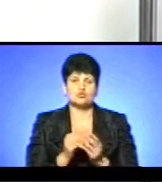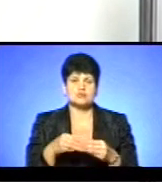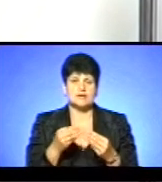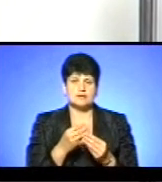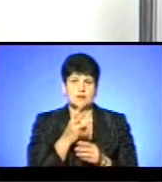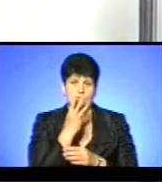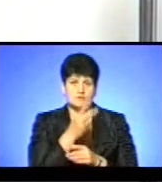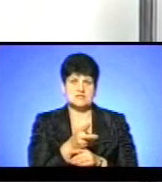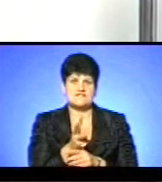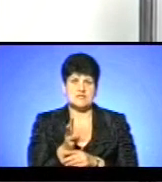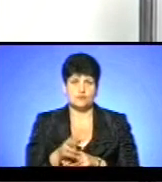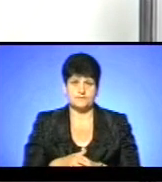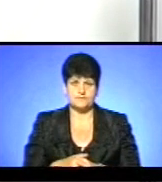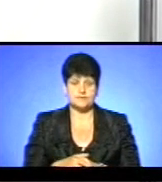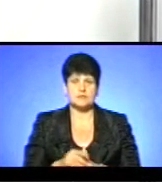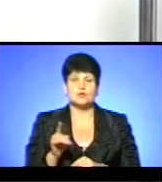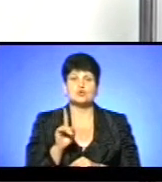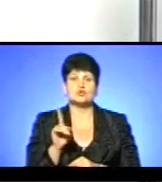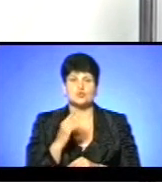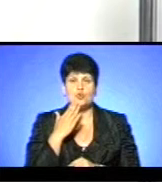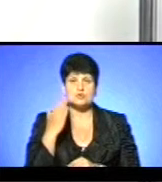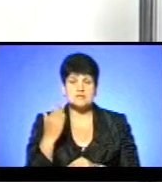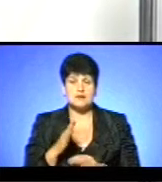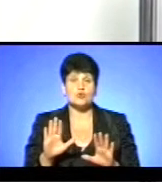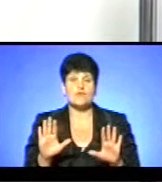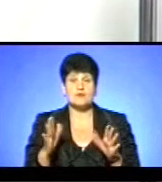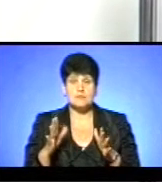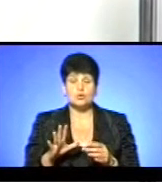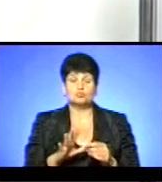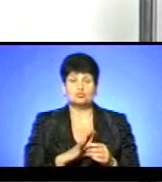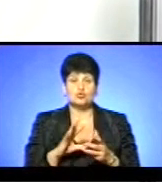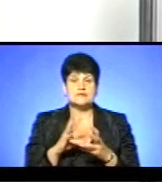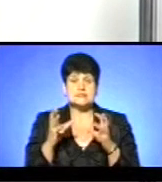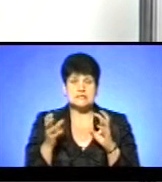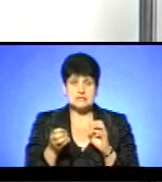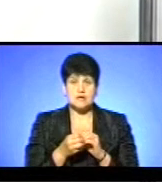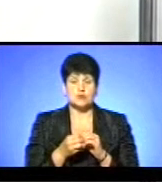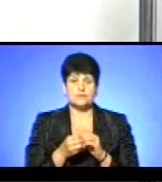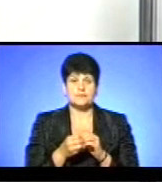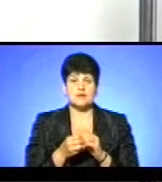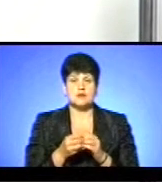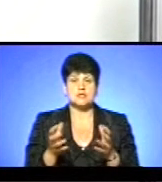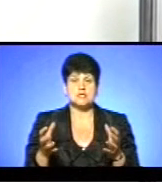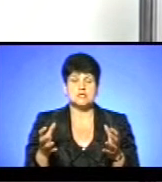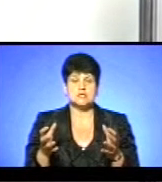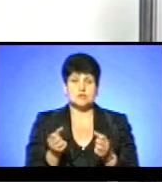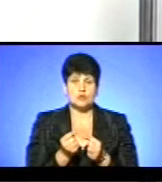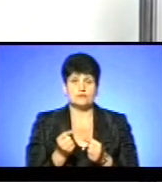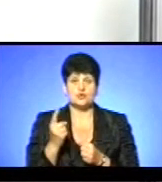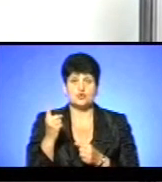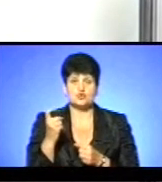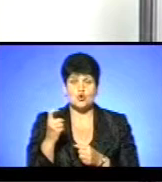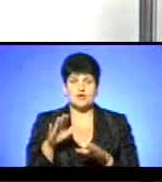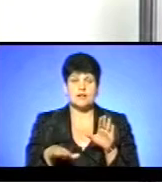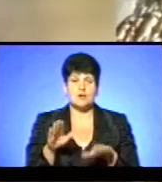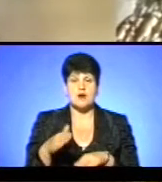побачити відео. Щодо останнього випадку, то було загалом зловлено браконьєрами більше 100 кілограм